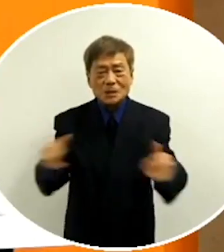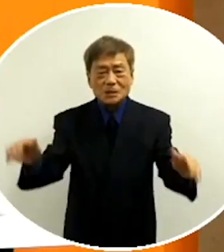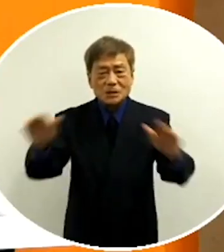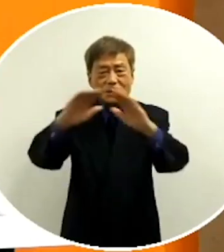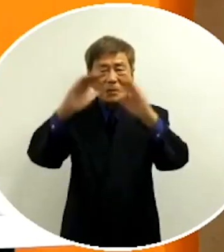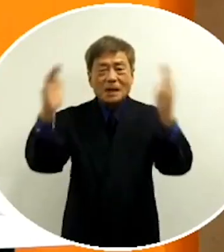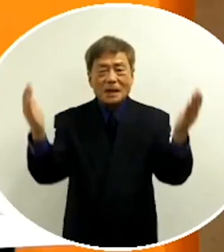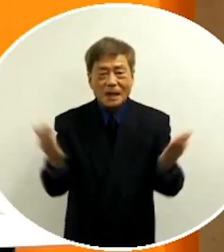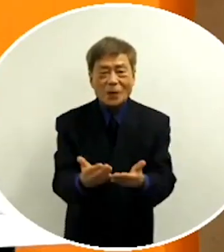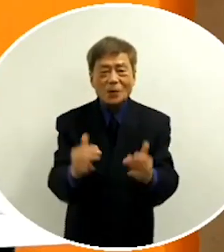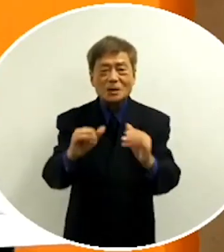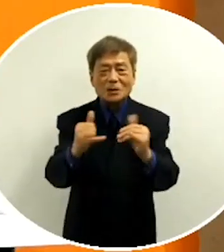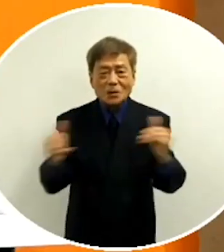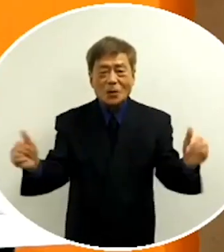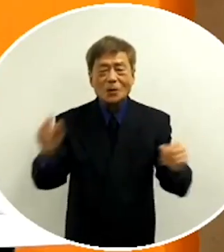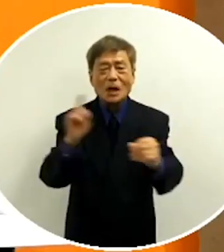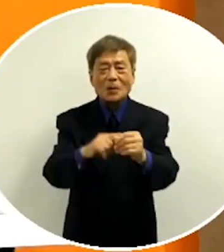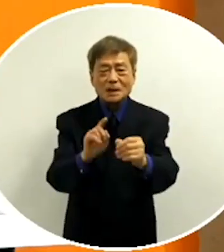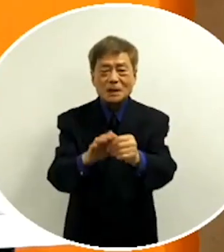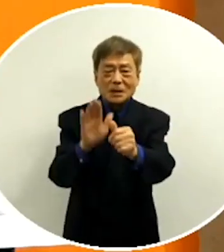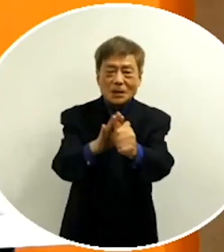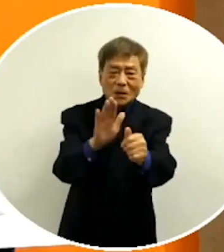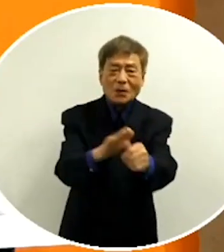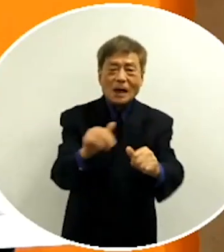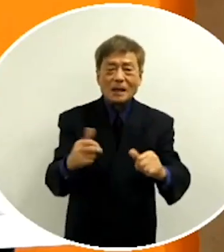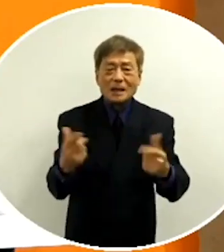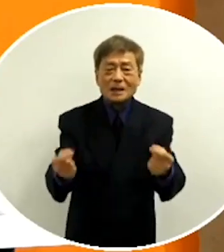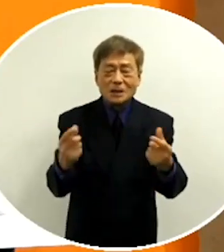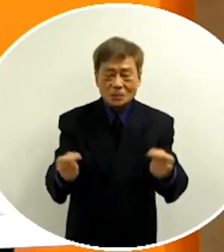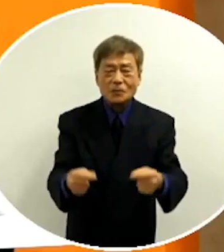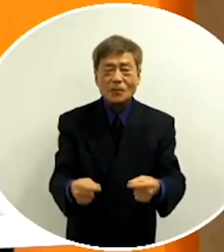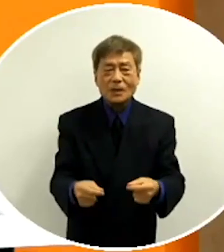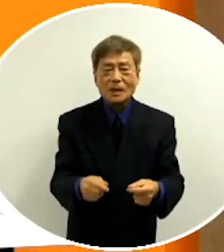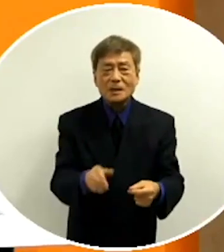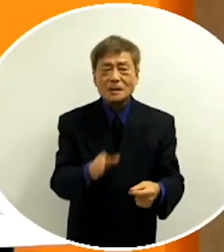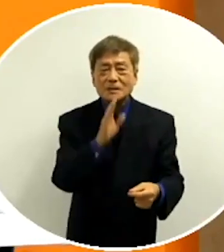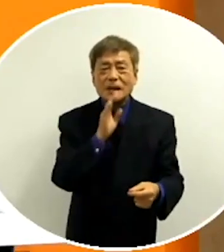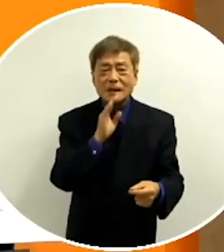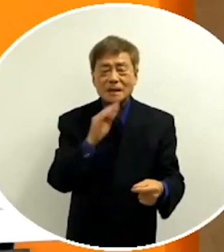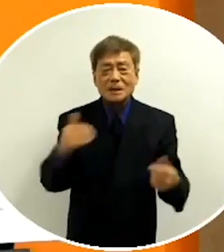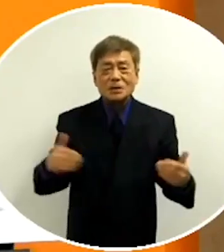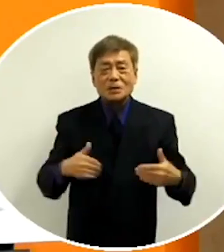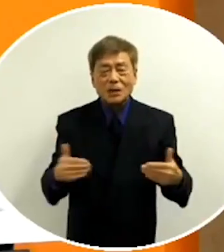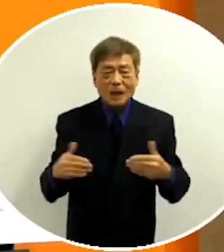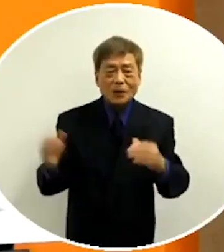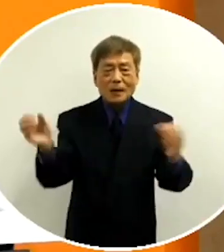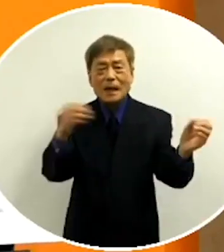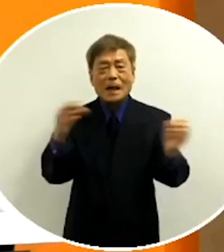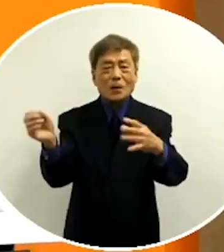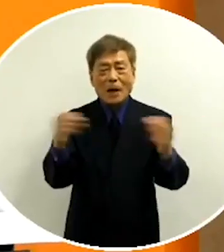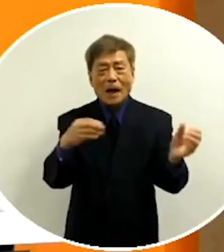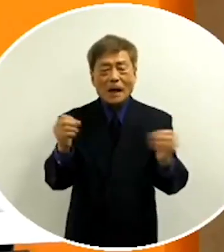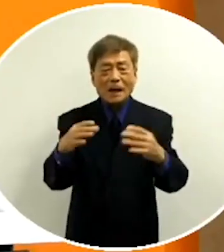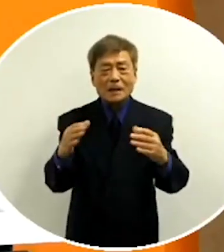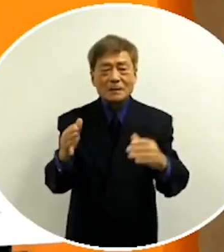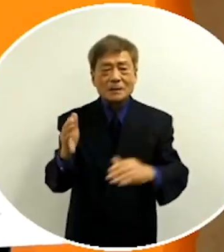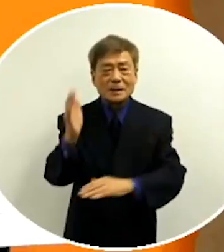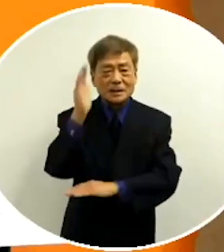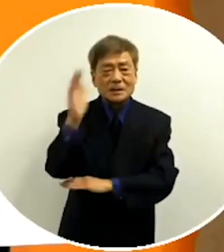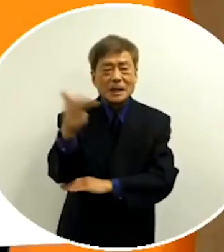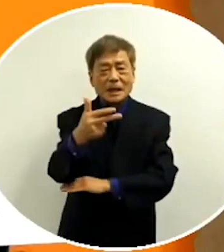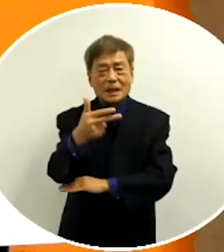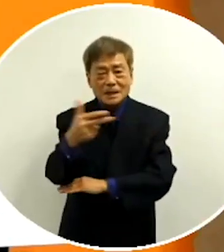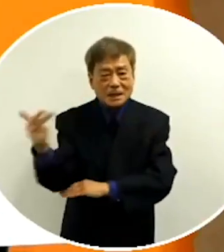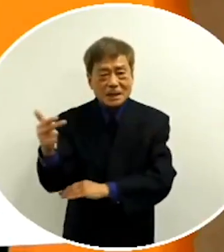そしてそこから私はよく言うんですけど対話を通して生まれてくる政策体系これから先もう